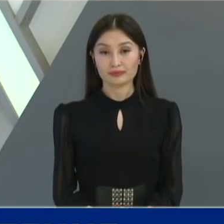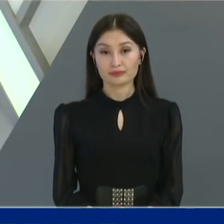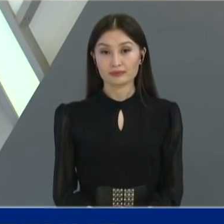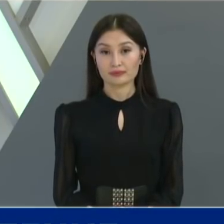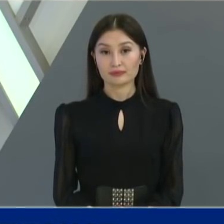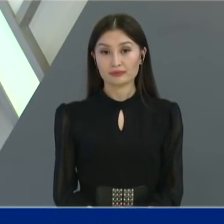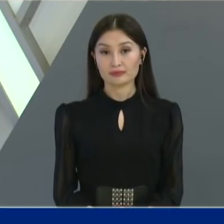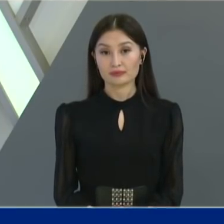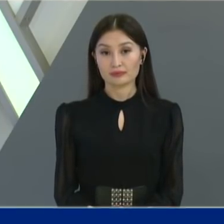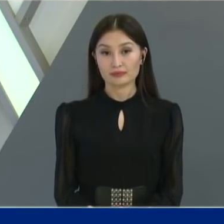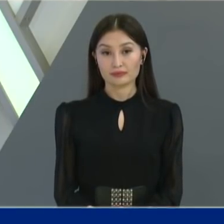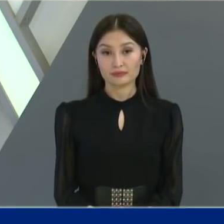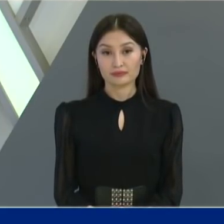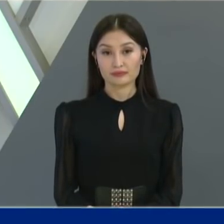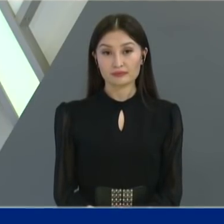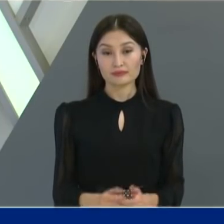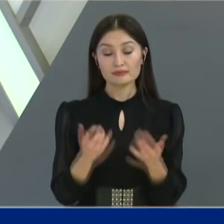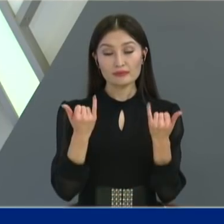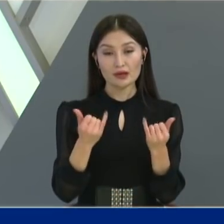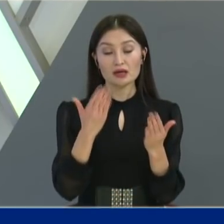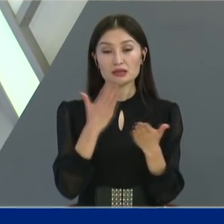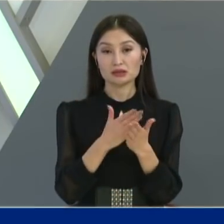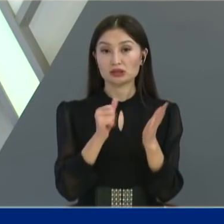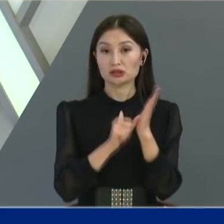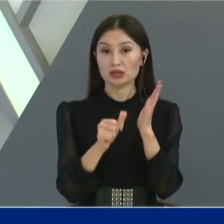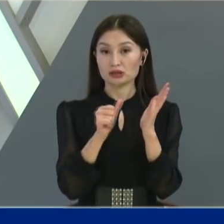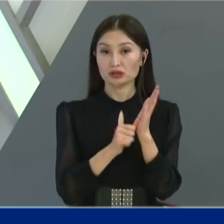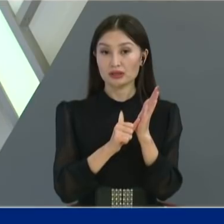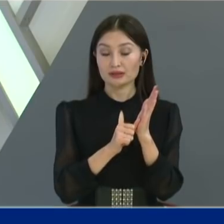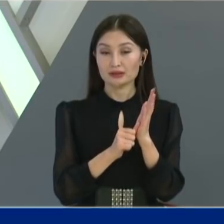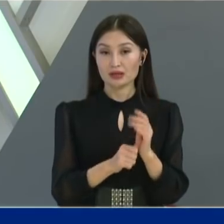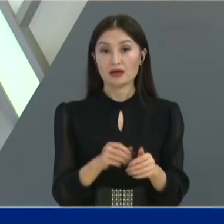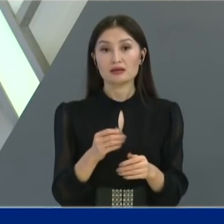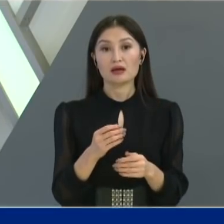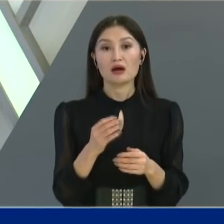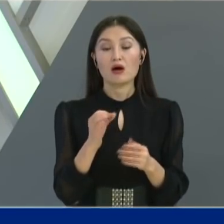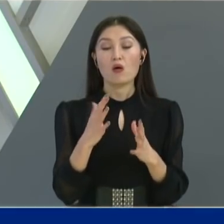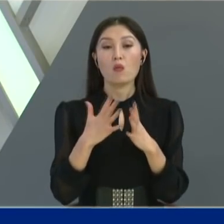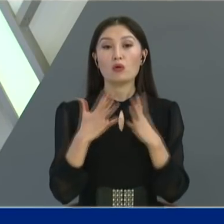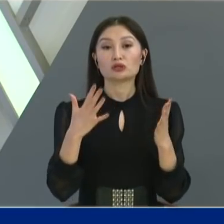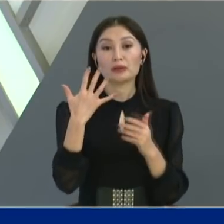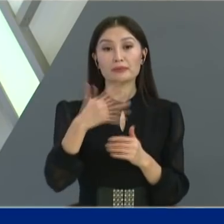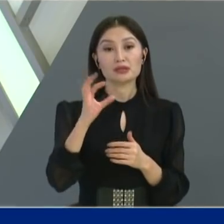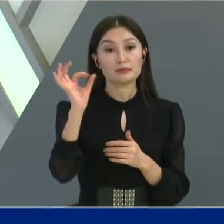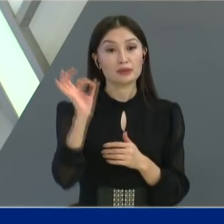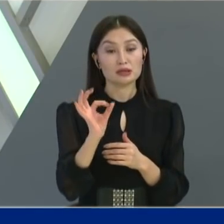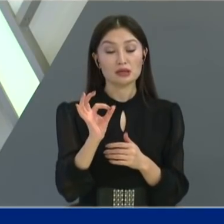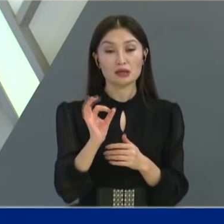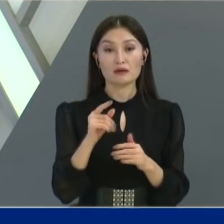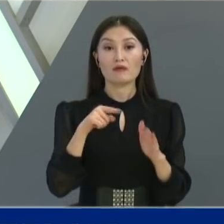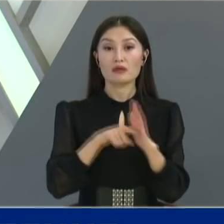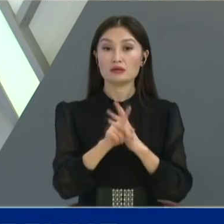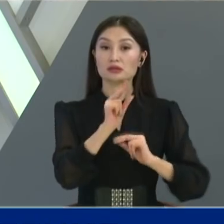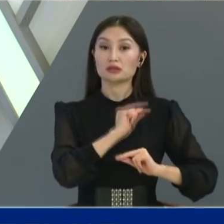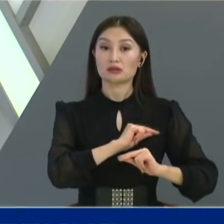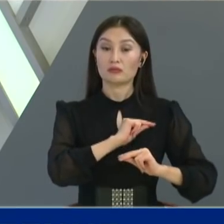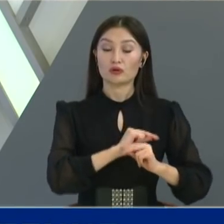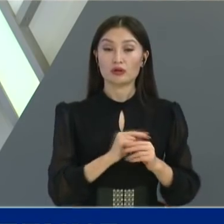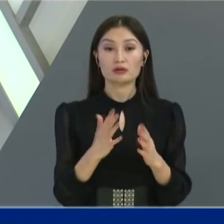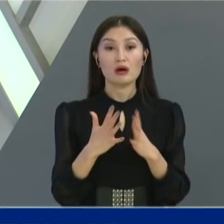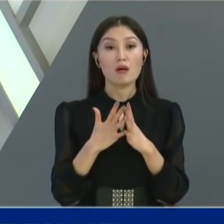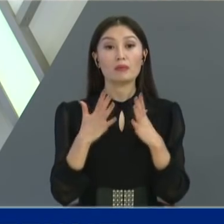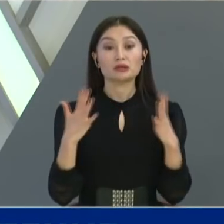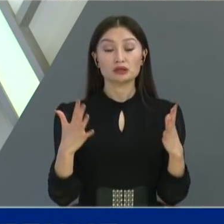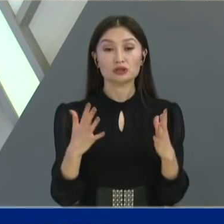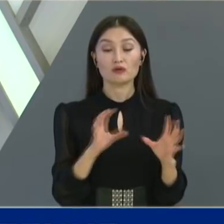В данный момент из 66 котельных уже порядка больше 50% уже запустились на отопление. Большинство